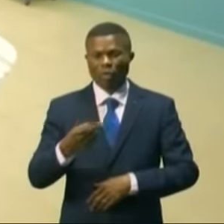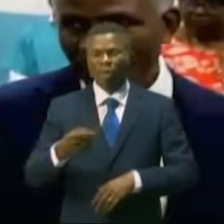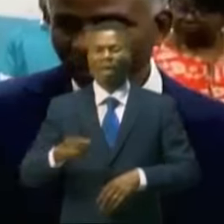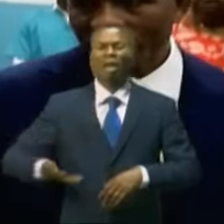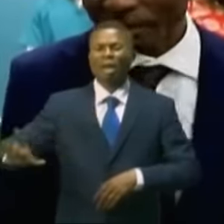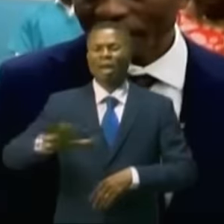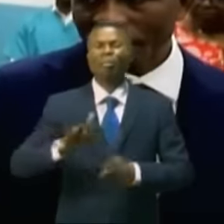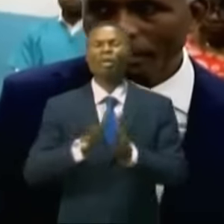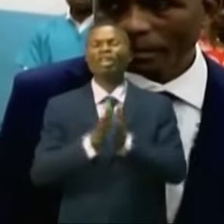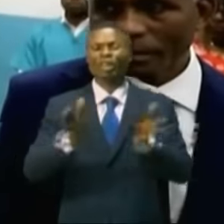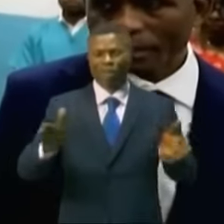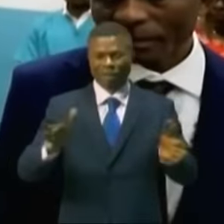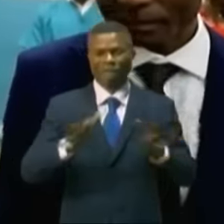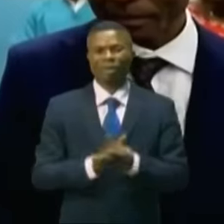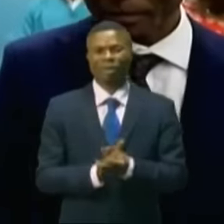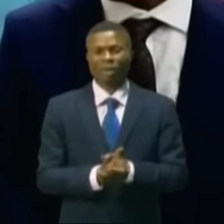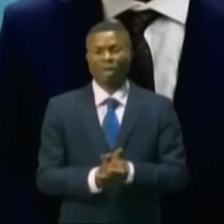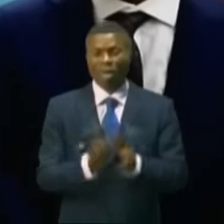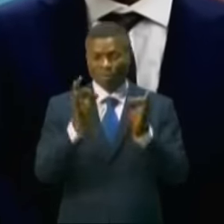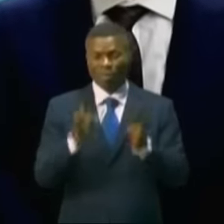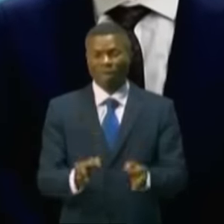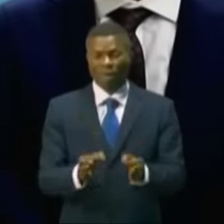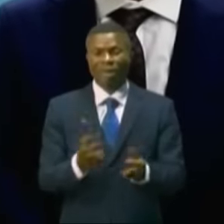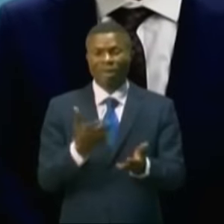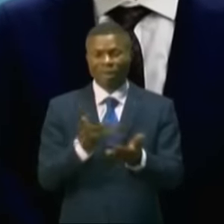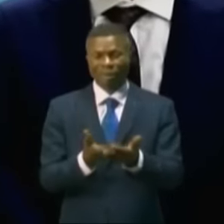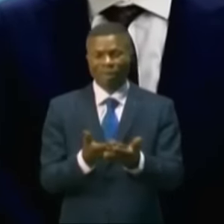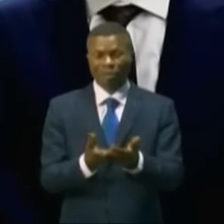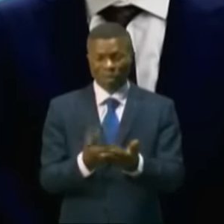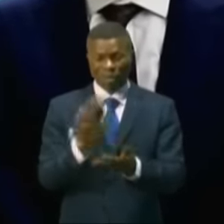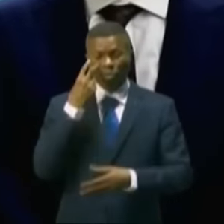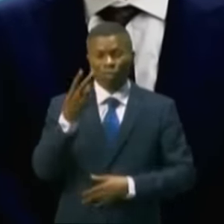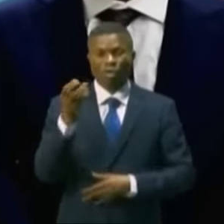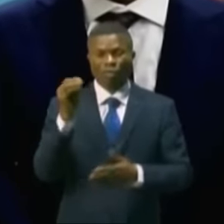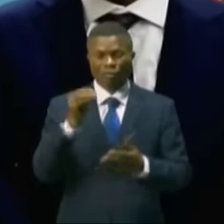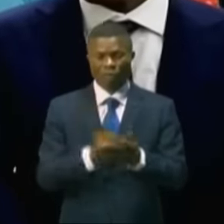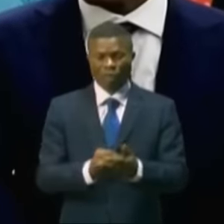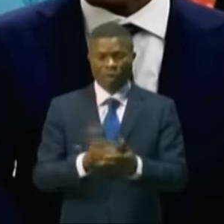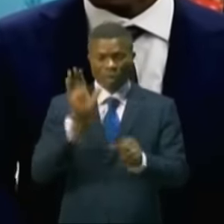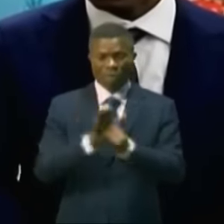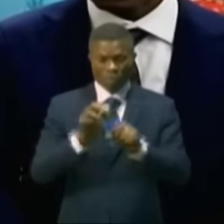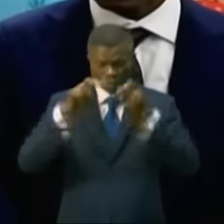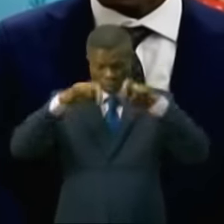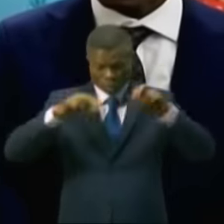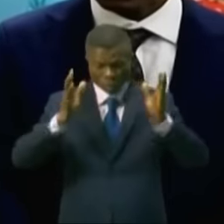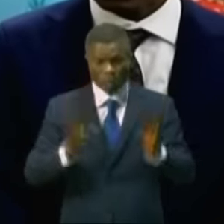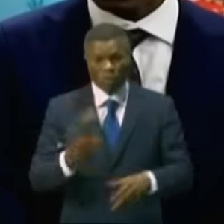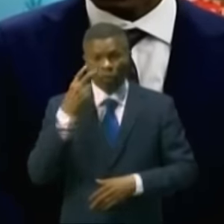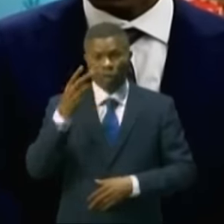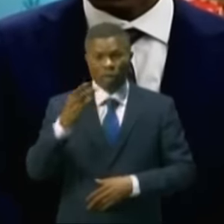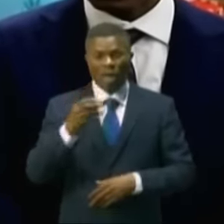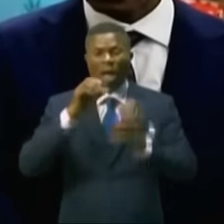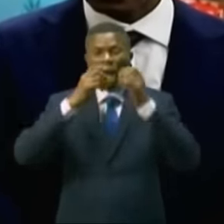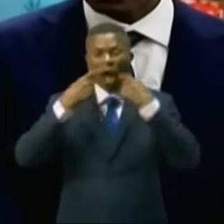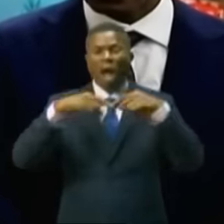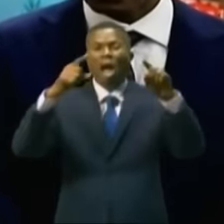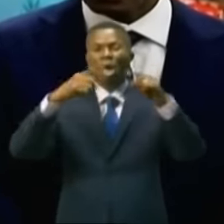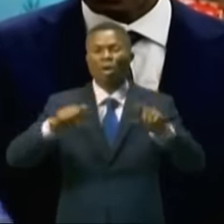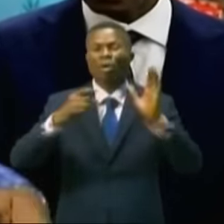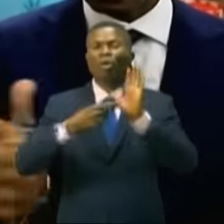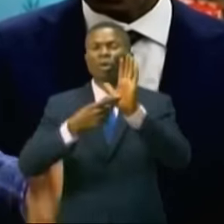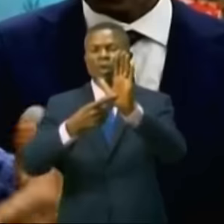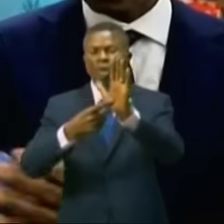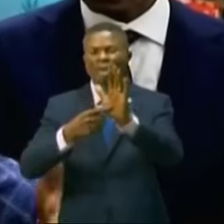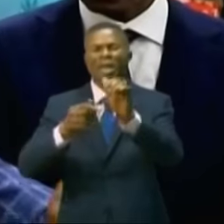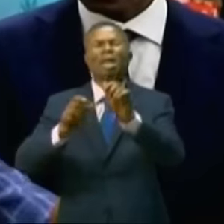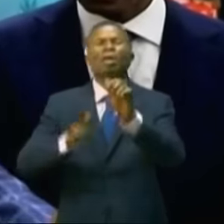pays. Mais plus que cela, j'ai vu certains chercheurs, j'ai vu des publications qui vont